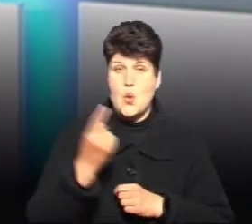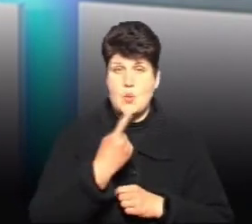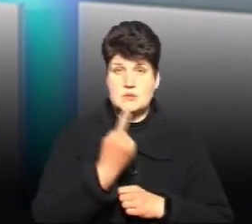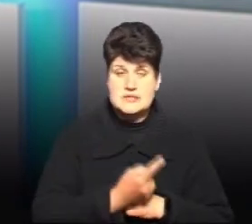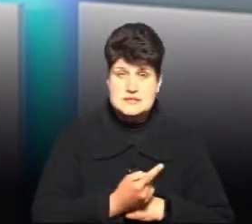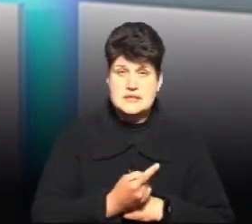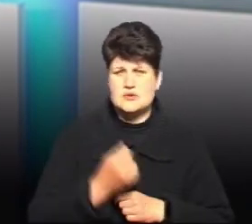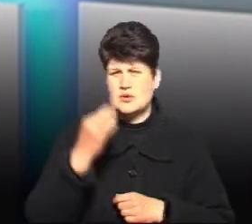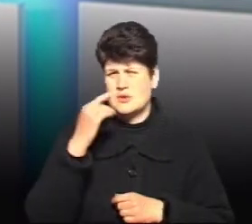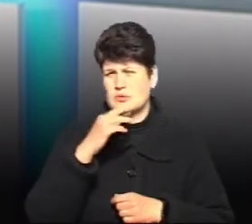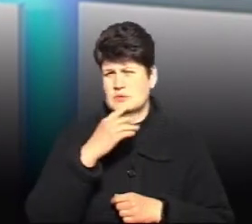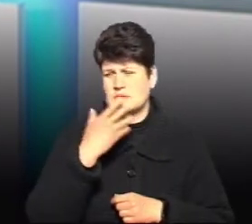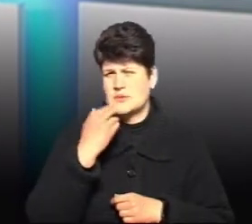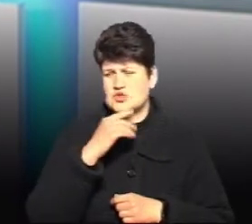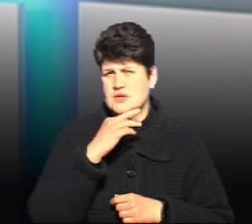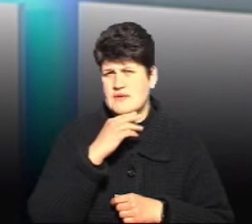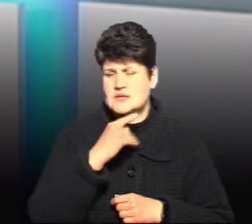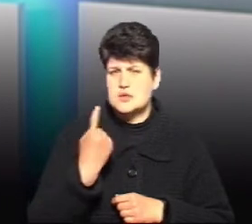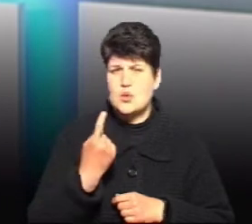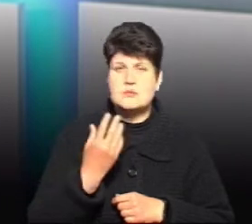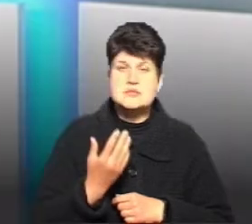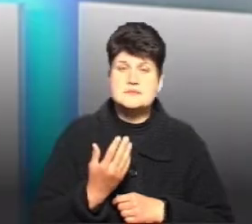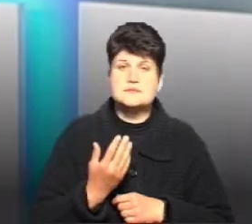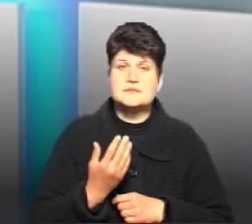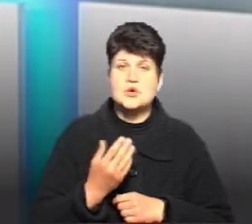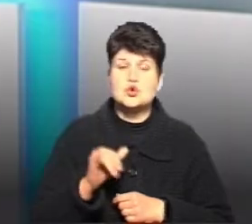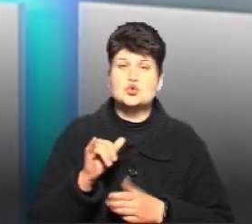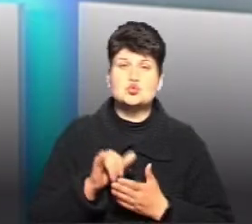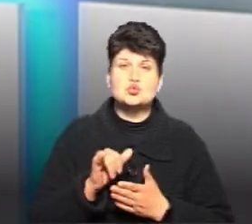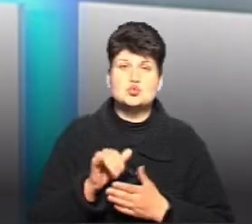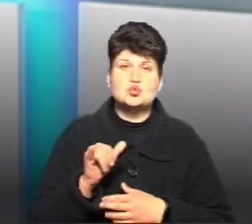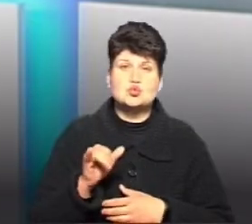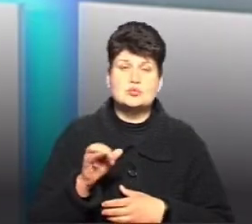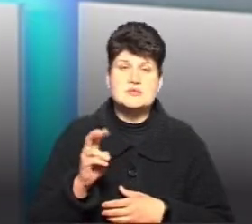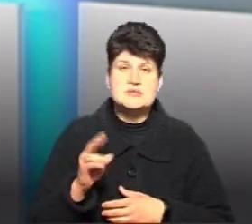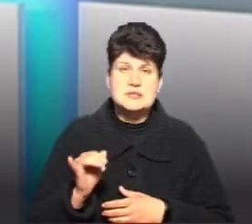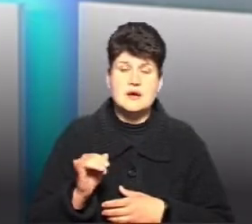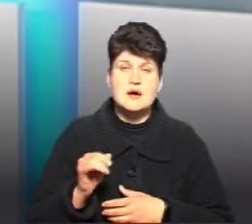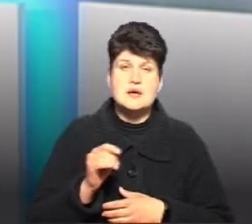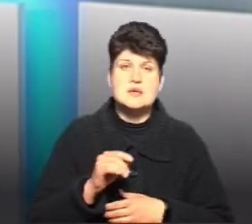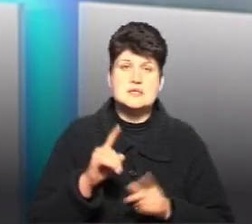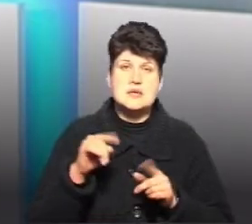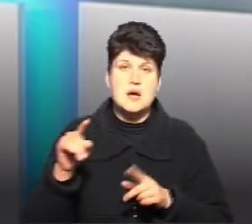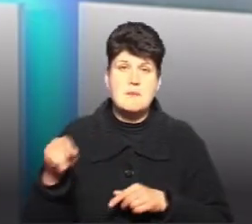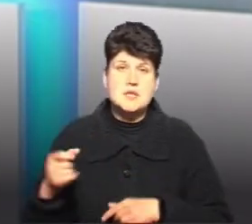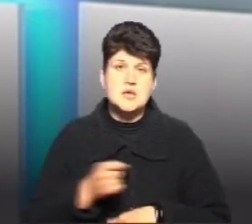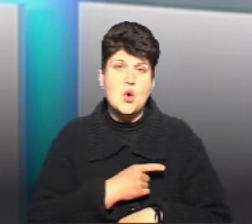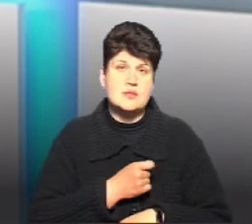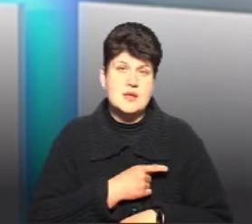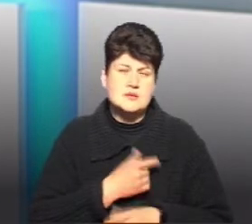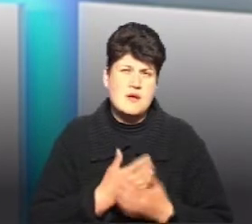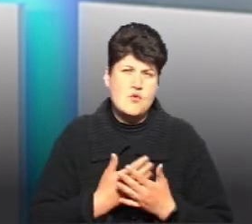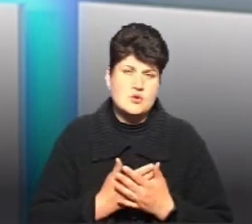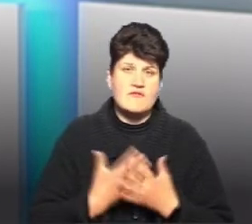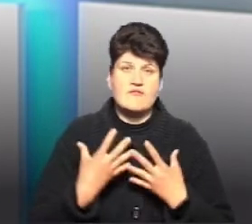помиляюсь, це Чернівецька, Сумська і Закарпатська, Одеська, вроді, я не пам'ятаю точно. Тобто, вже просто так туди